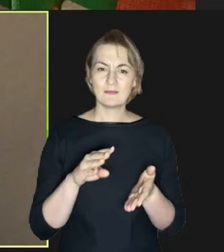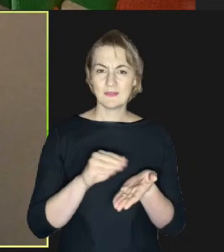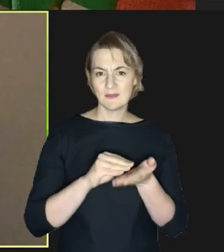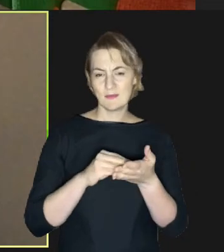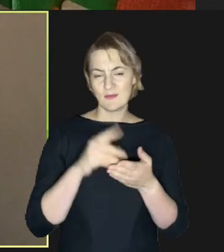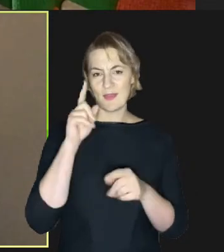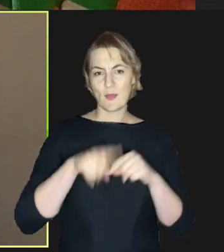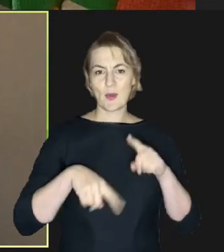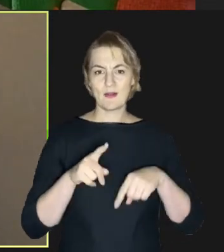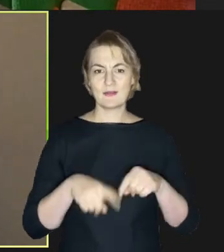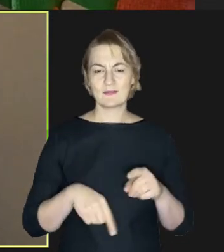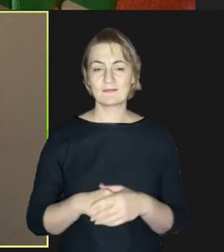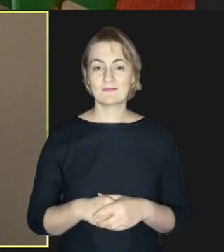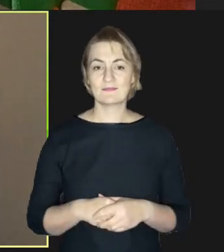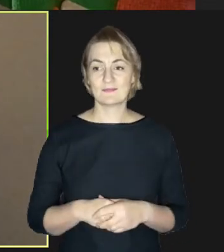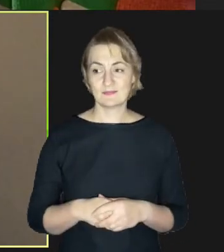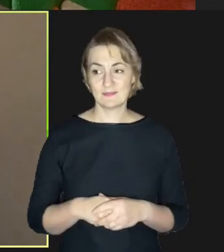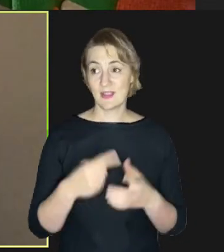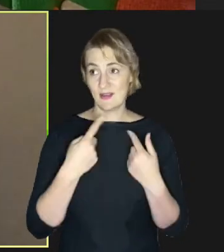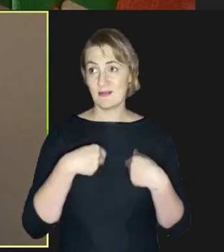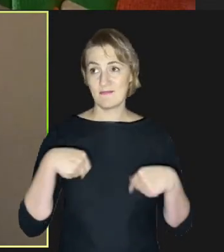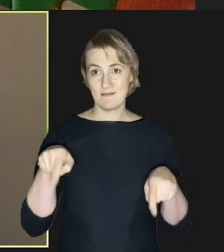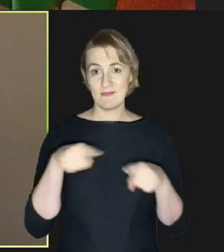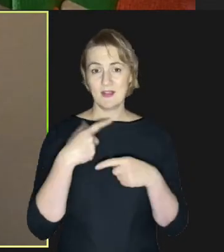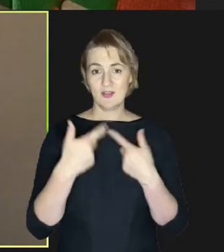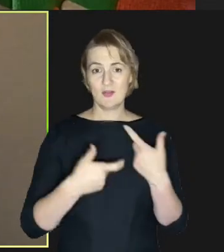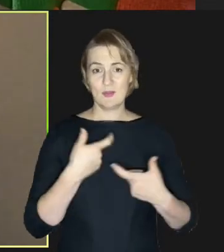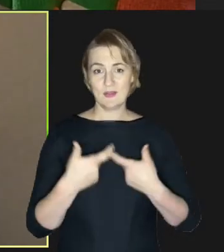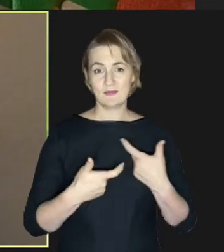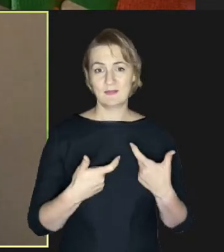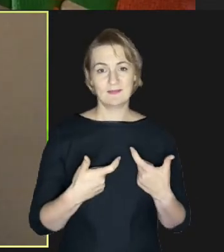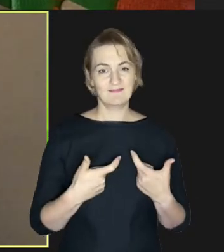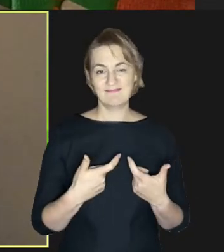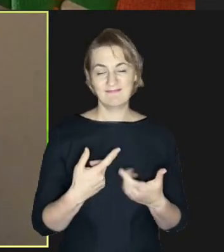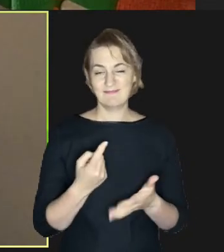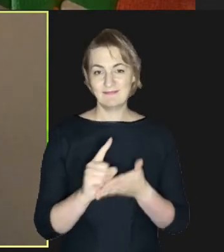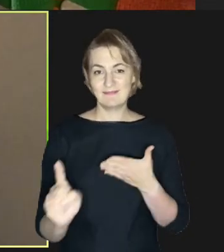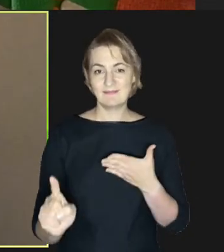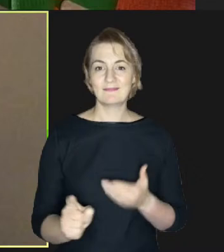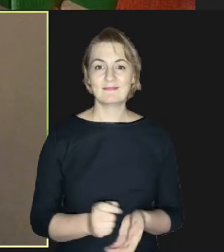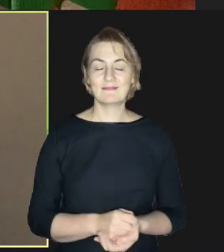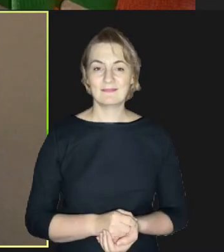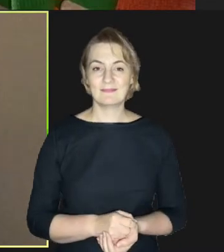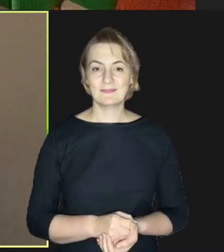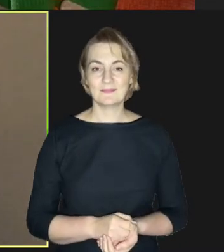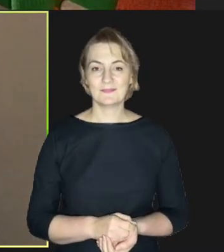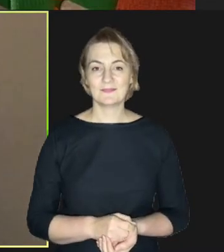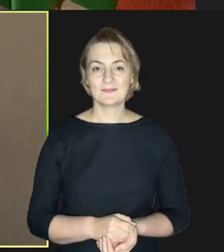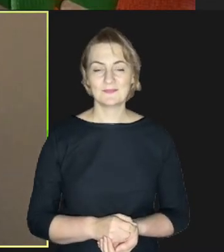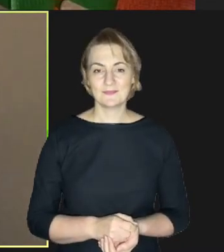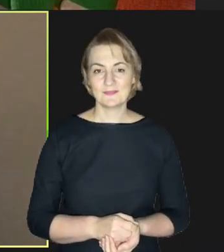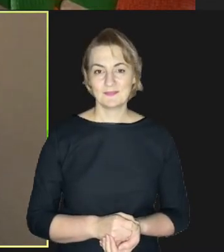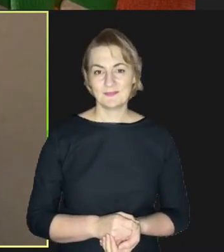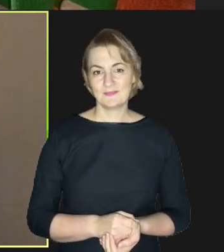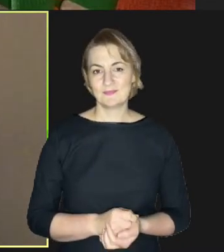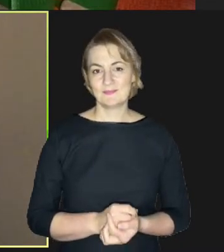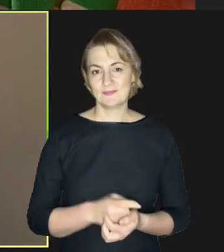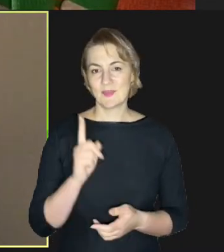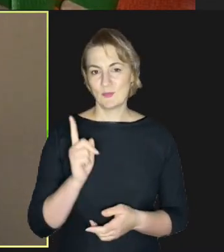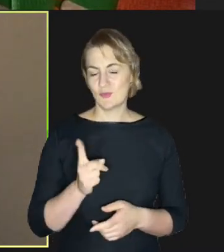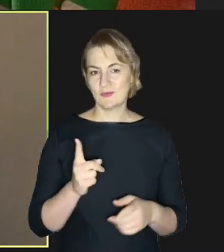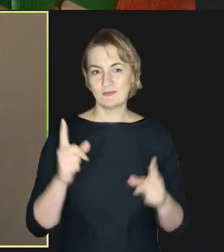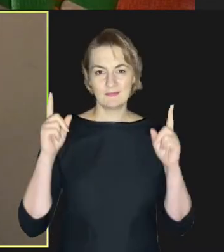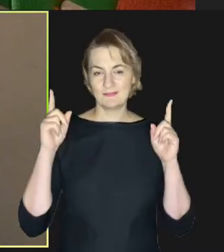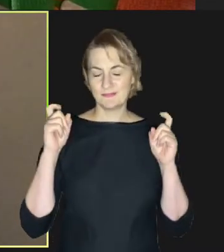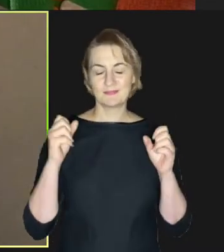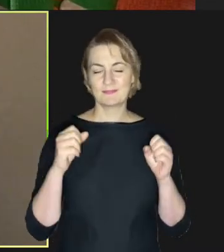No ta cywilizacja, którą stworzyliśmy, na pewno nie. I ona musi się zresetować